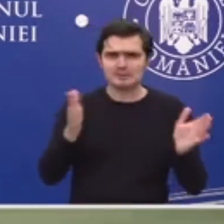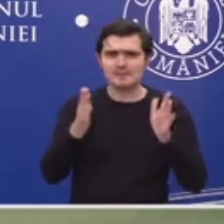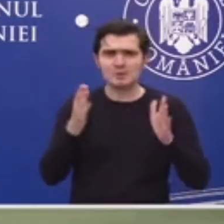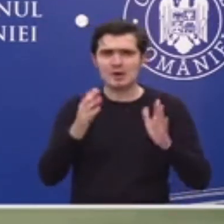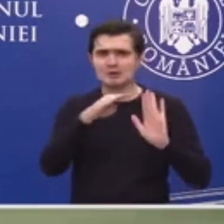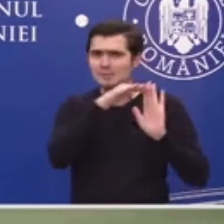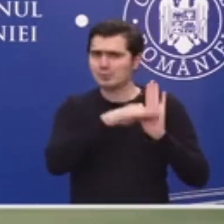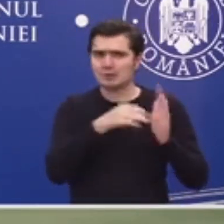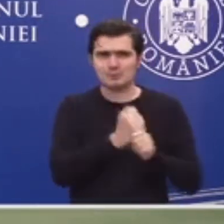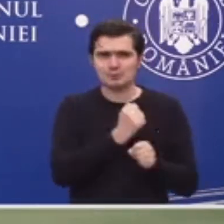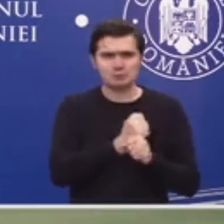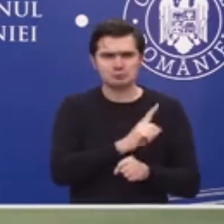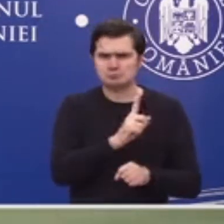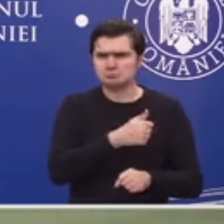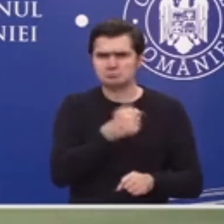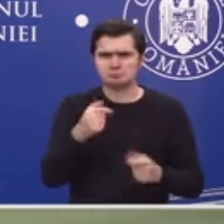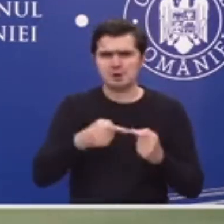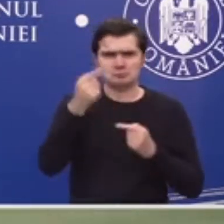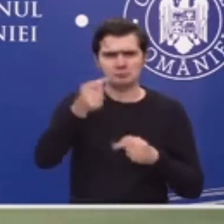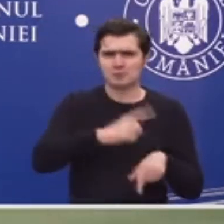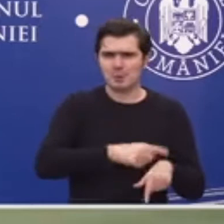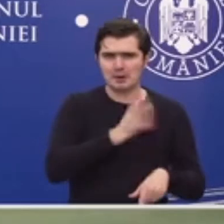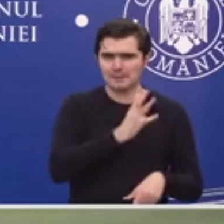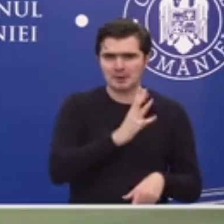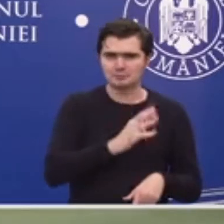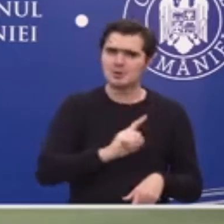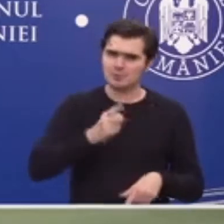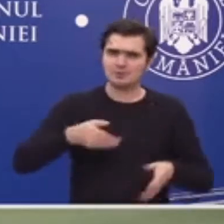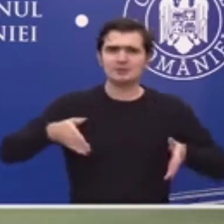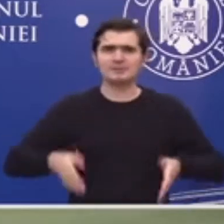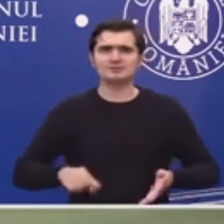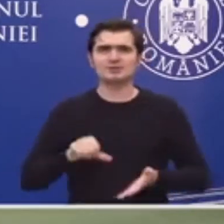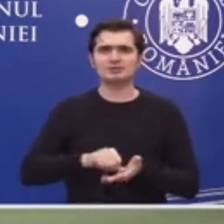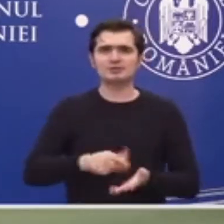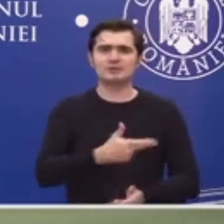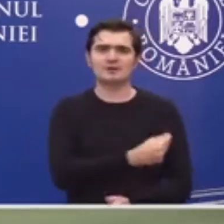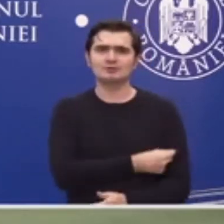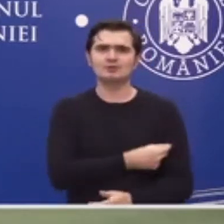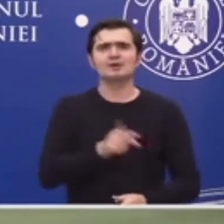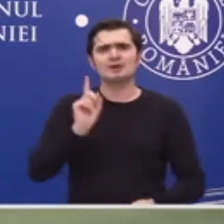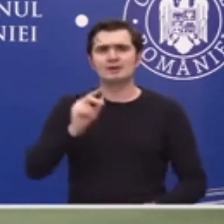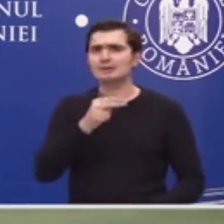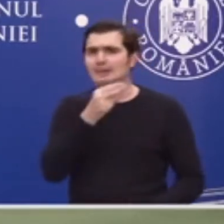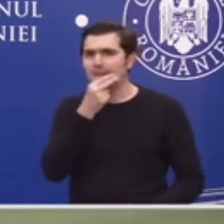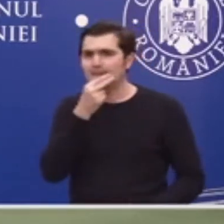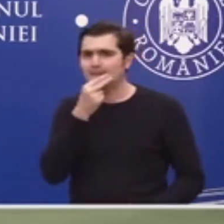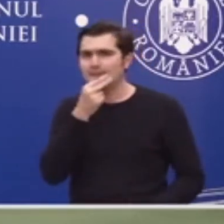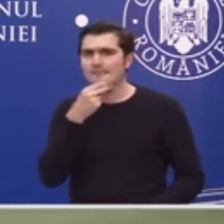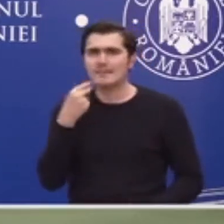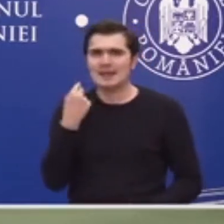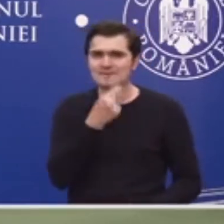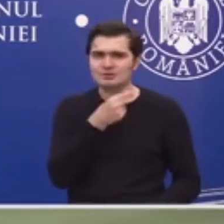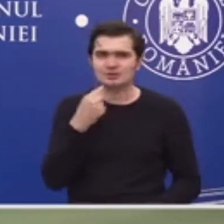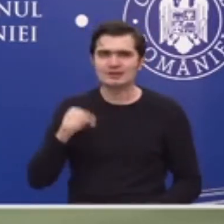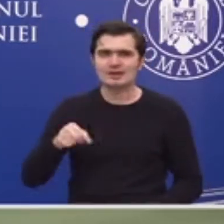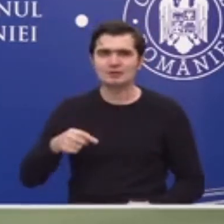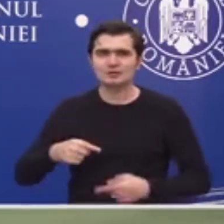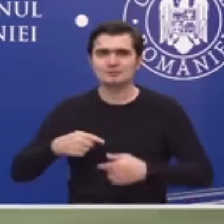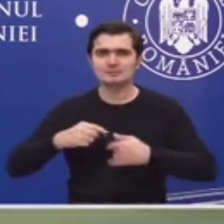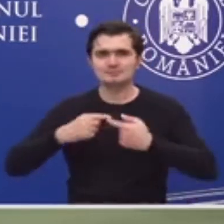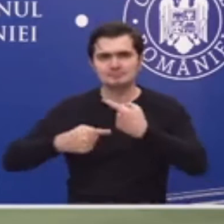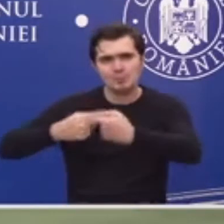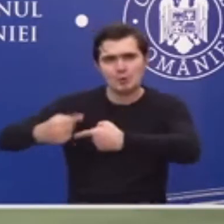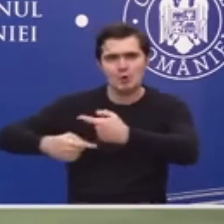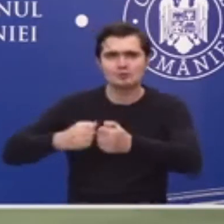și nu doar după ora 14 în centrele de vaccinare și vor beneficia de acest proces. De asemenea, vor fi la